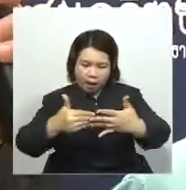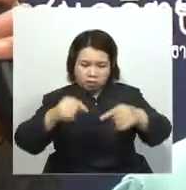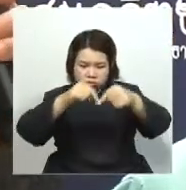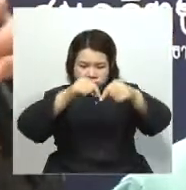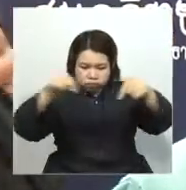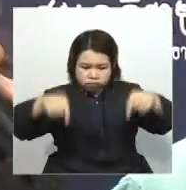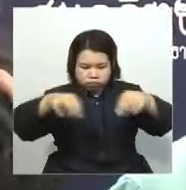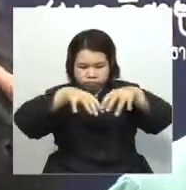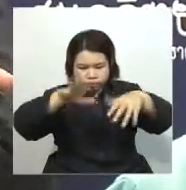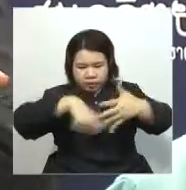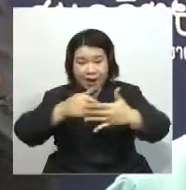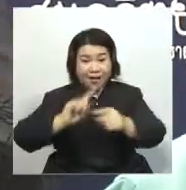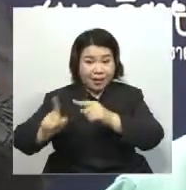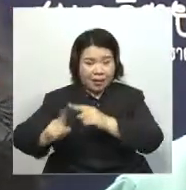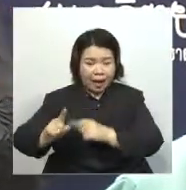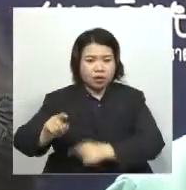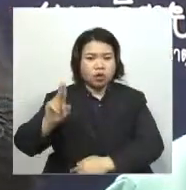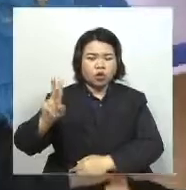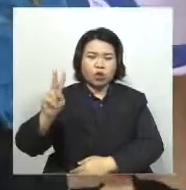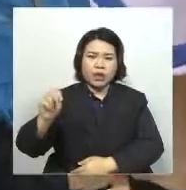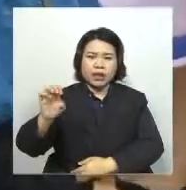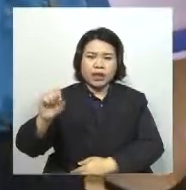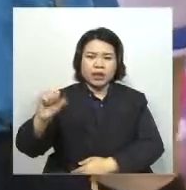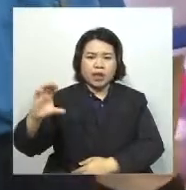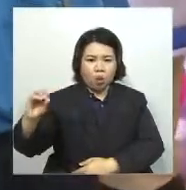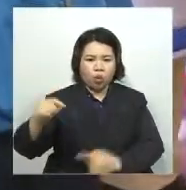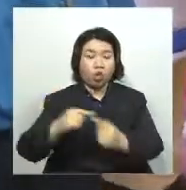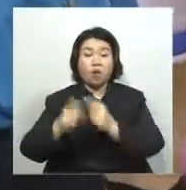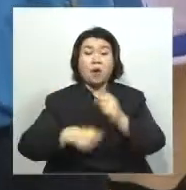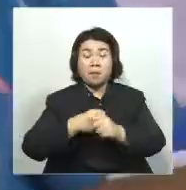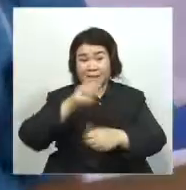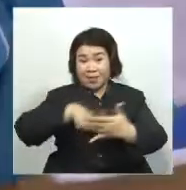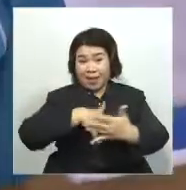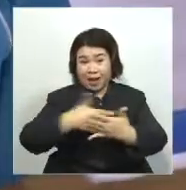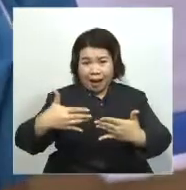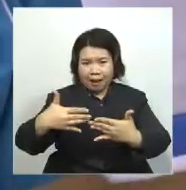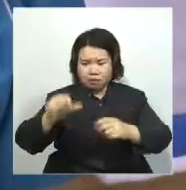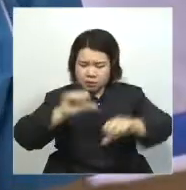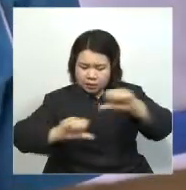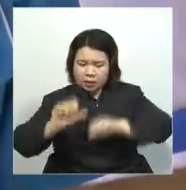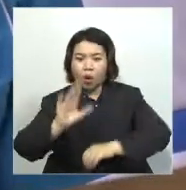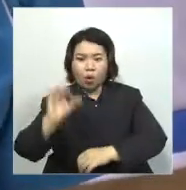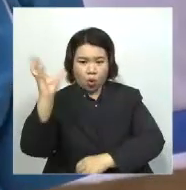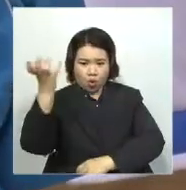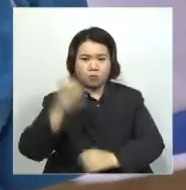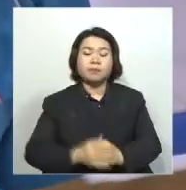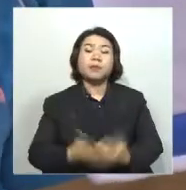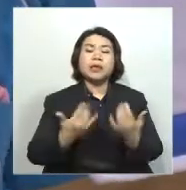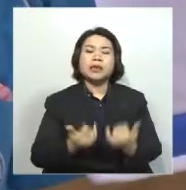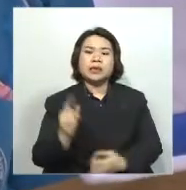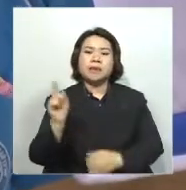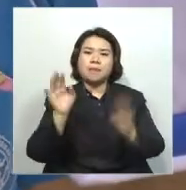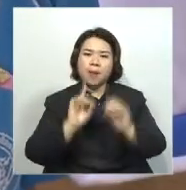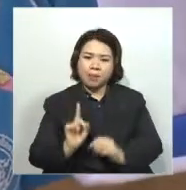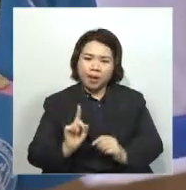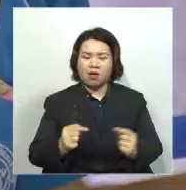ที่องค์การยูเนสโกกำหนดไว้ให้ปีนี้เป็นปีแห่งตารางธาตุสากลกิจกรรมภายในงานค่ะเขาจัดรู